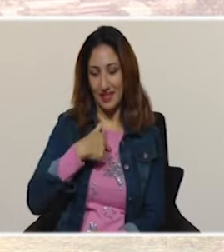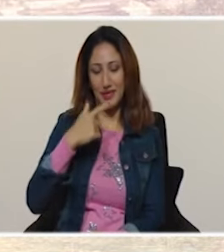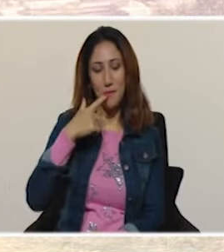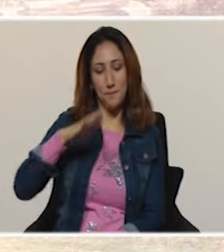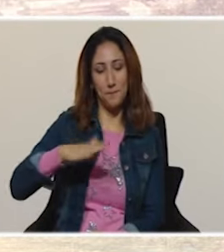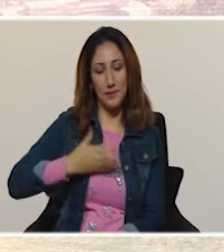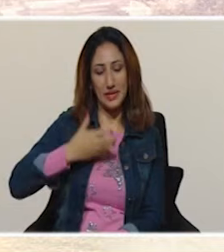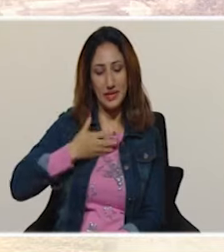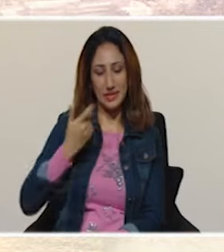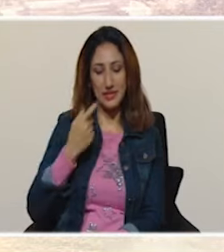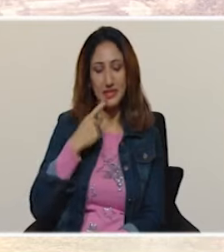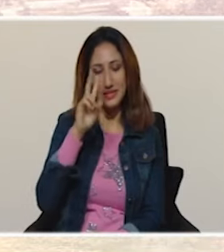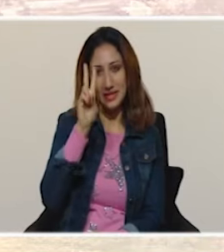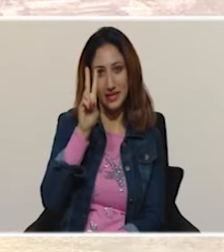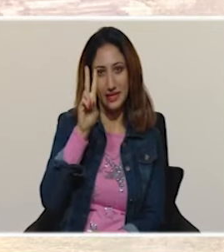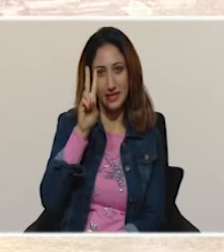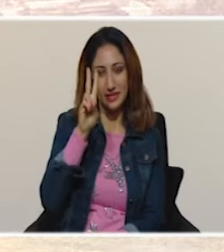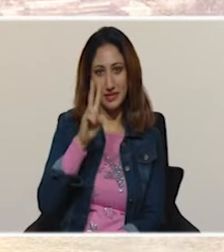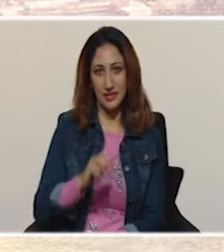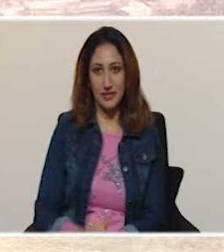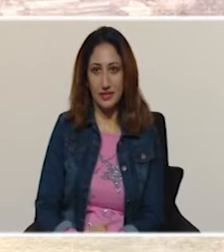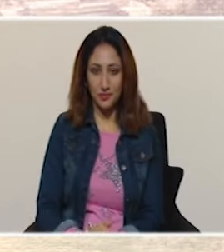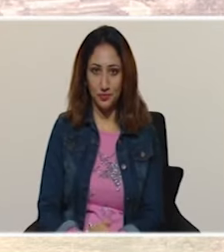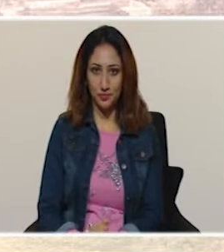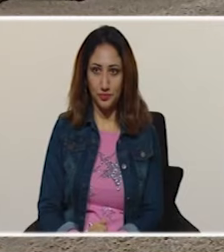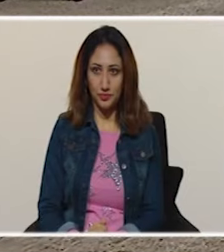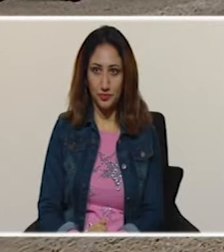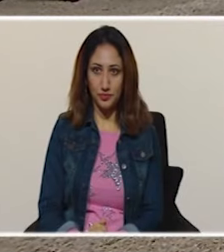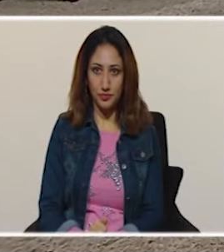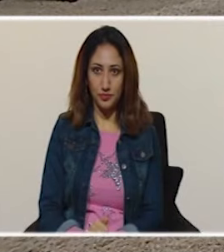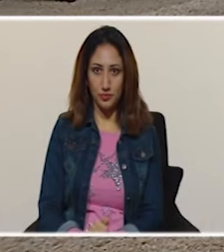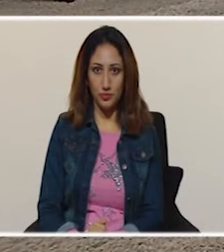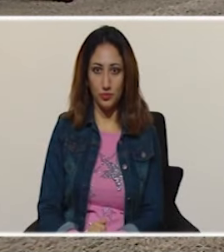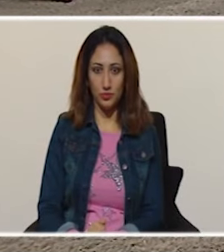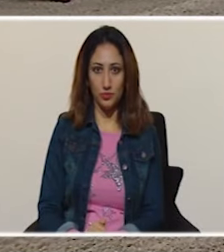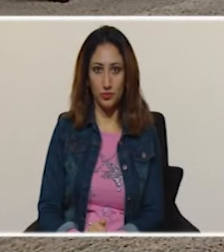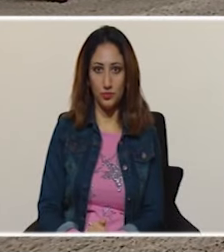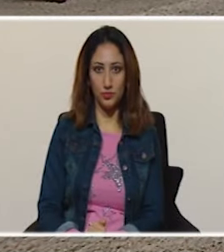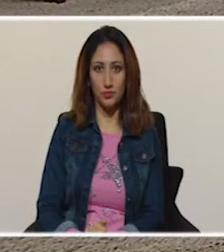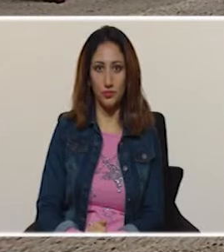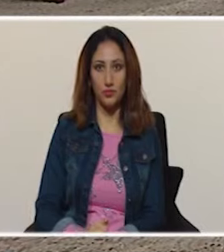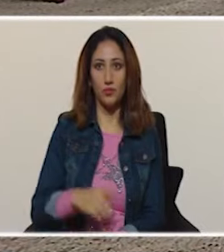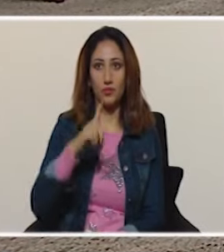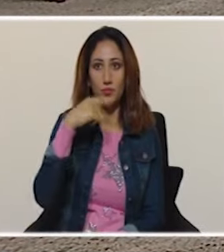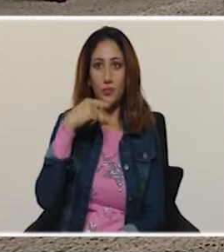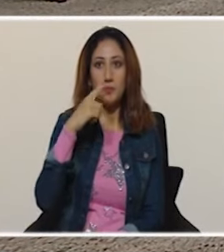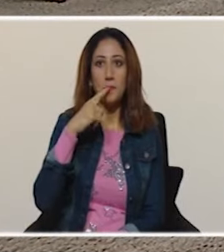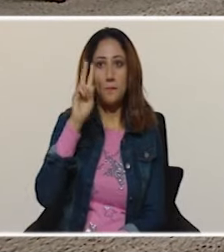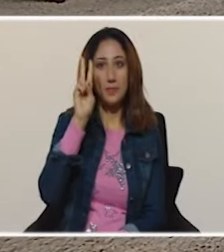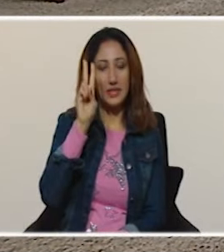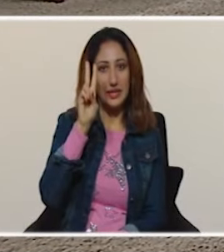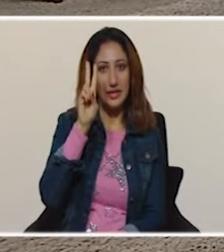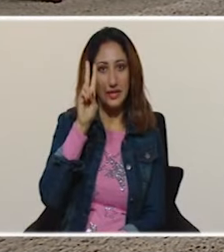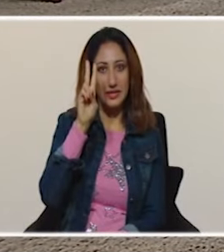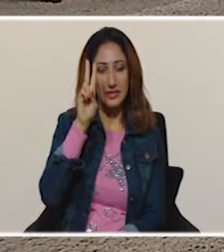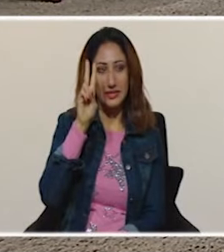يمكن سنتين. هلا ماما بتقولي إنه أنت رقصتي قبل ما تمشي، ما أعرفش هو ده يعني حب له، بتقولي أنت رقصتي قبل ما تمشي، ما بفهم إزاي. إيه